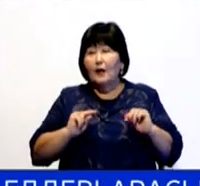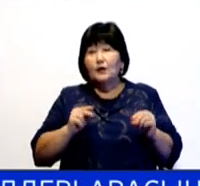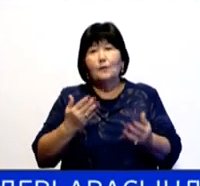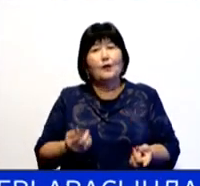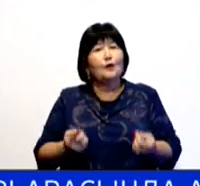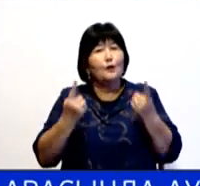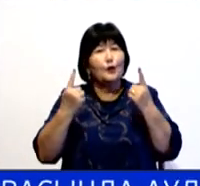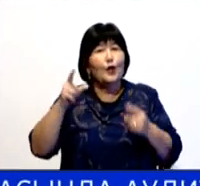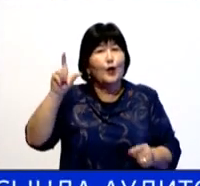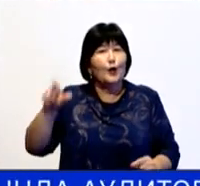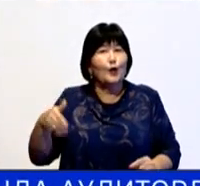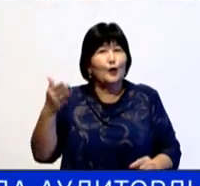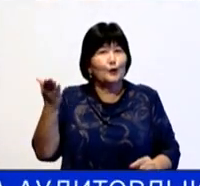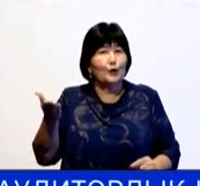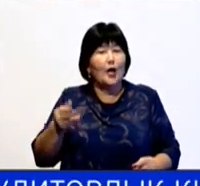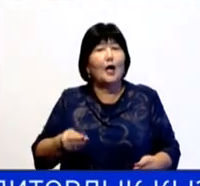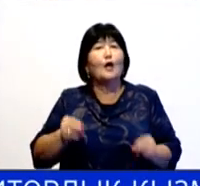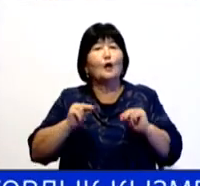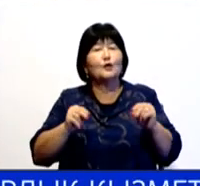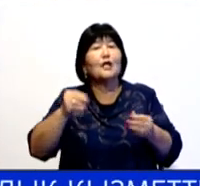тұлға, ұстаз қасиетті тұлға,